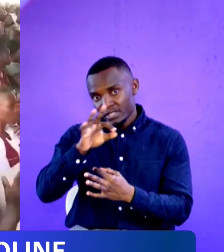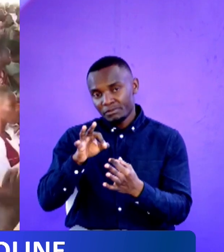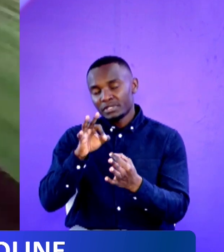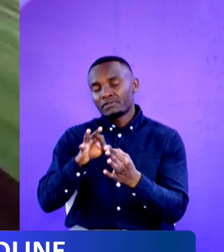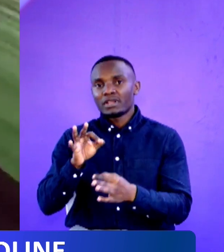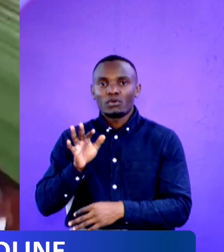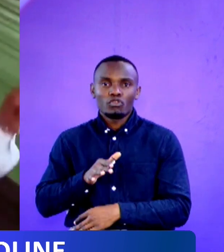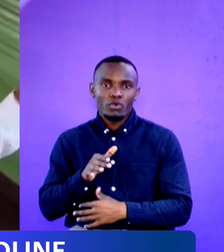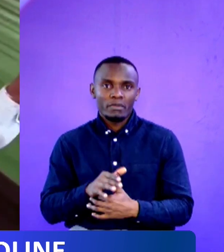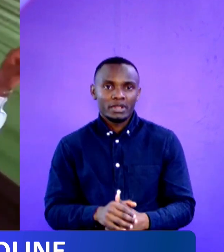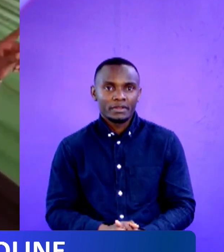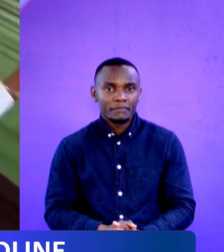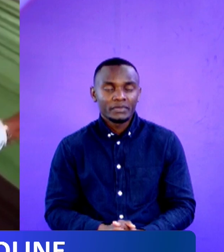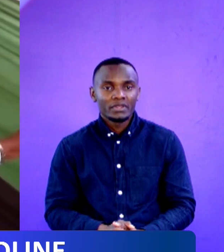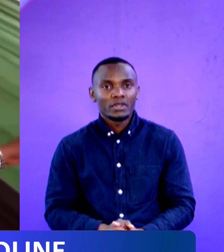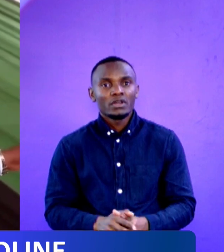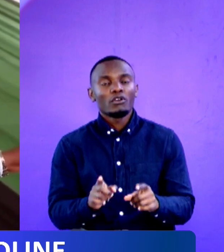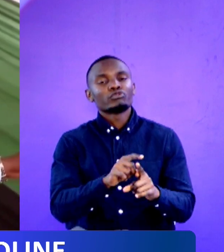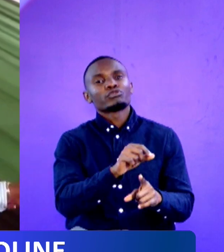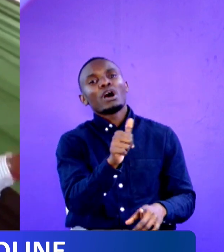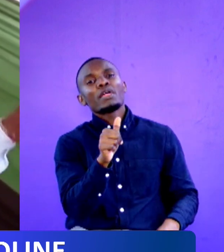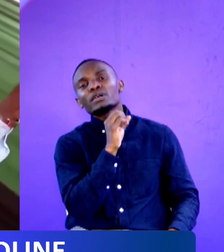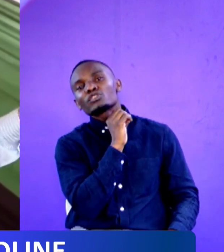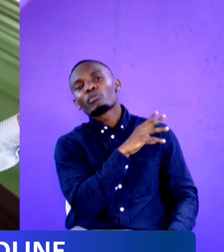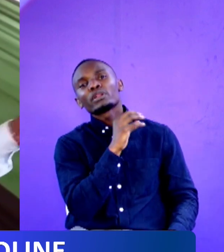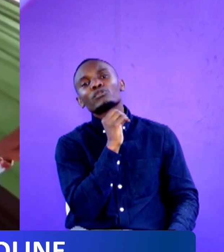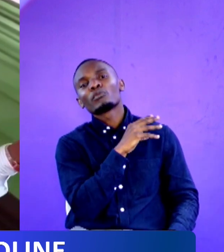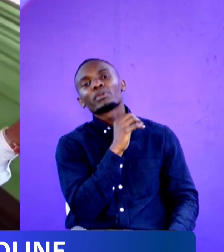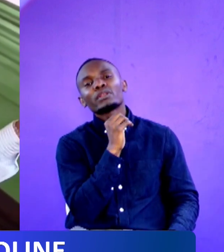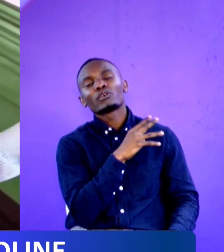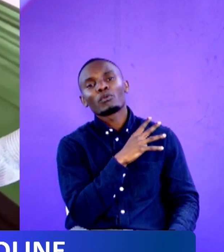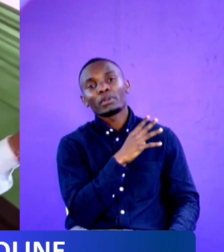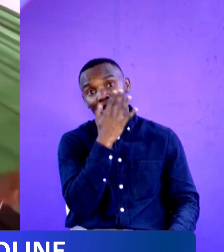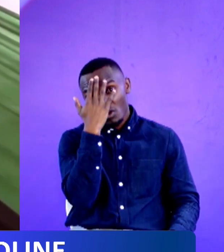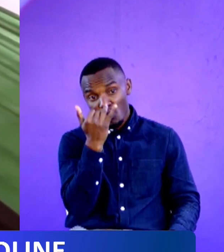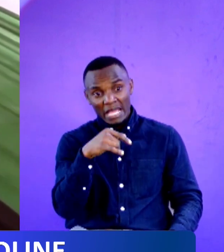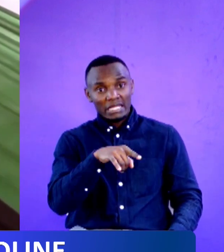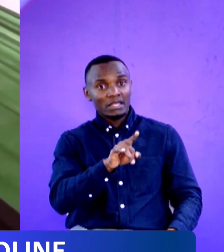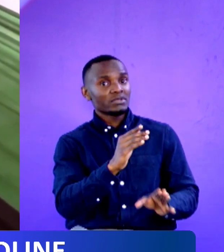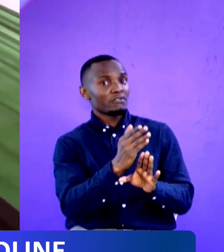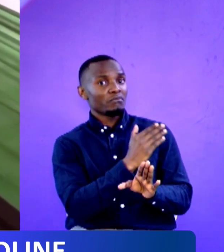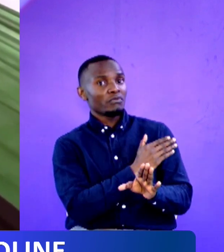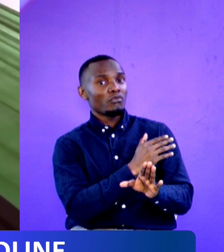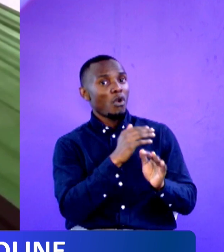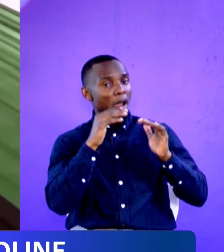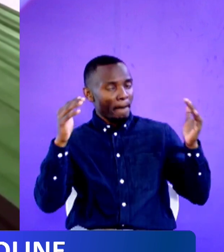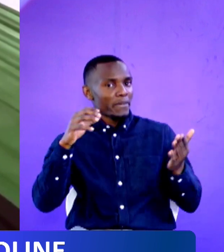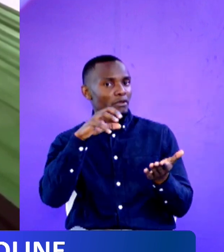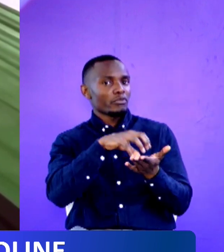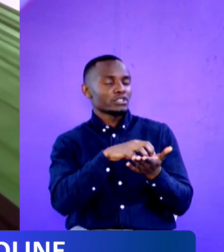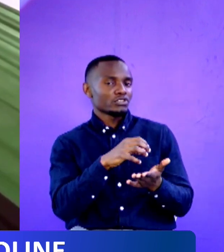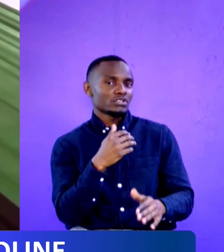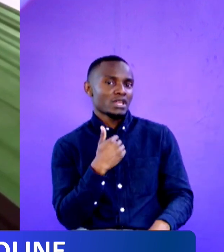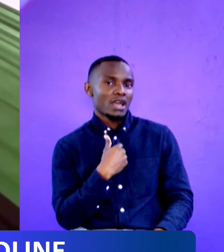mama. Na wale wengine wanapiga kelele huko kwa sababu hata wao walikuwa kwa viti kubwa kama hii yangu.